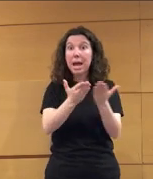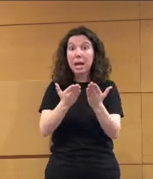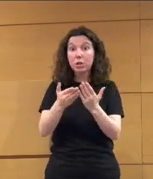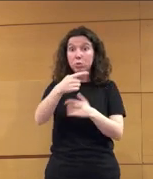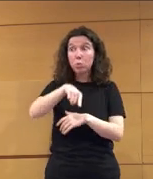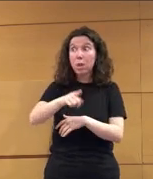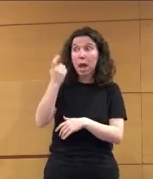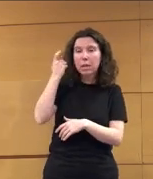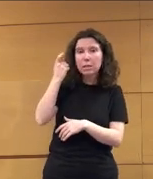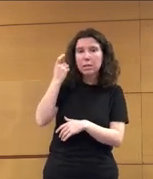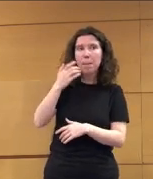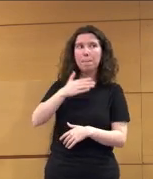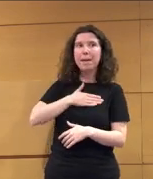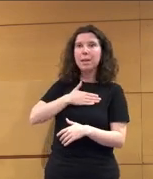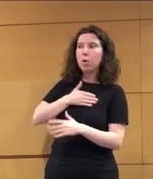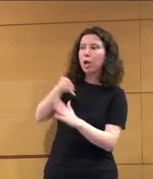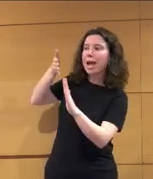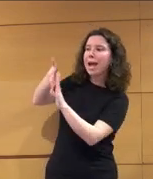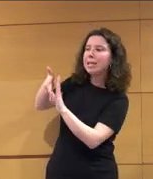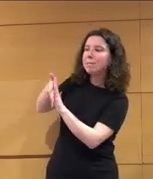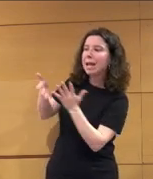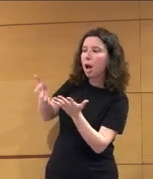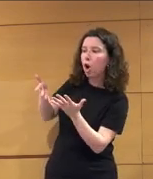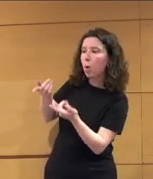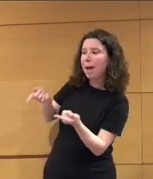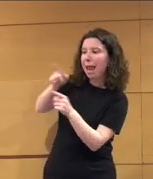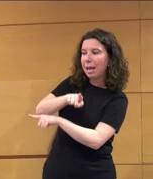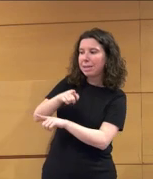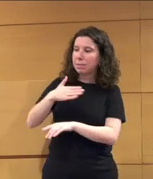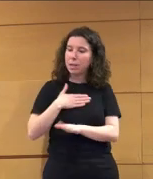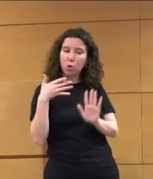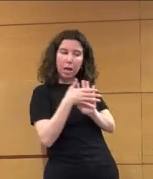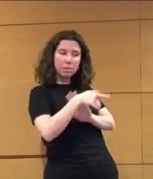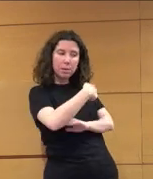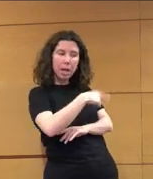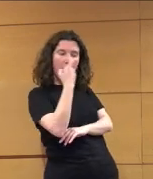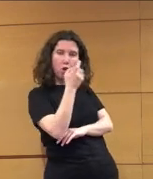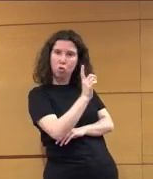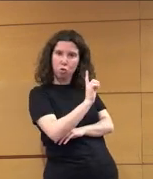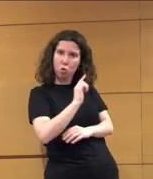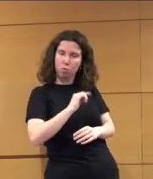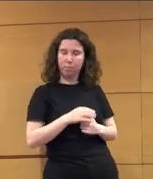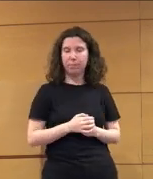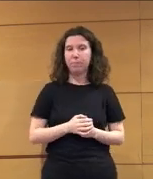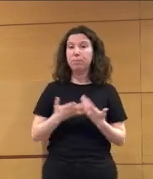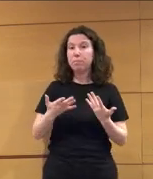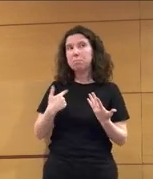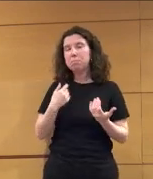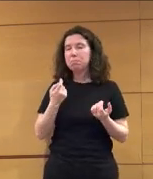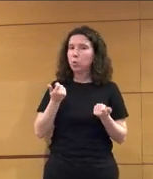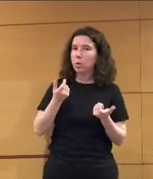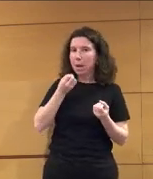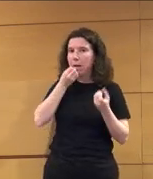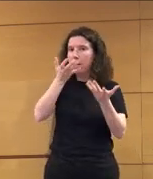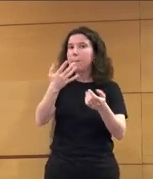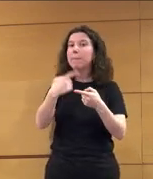el patrimoni en comptes de que el patrimoni se'ls expliqués als estudiants. I bàsicament he fet aquesta reflexió perquè moltes vegades